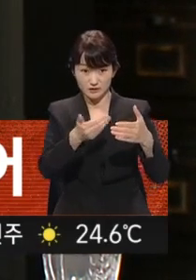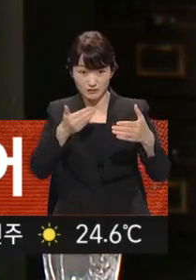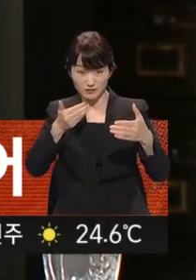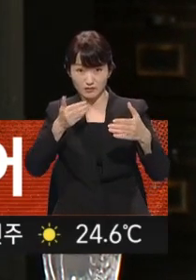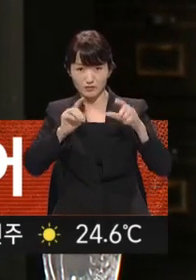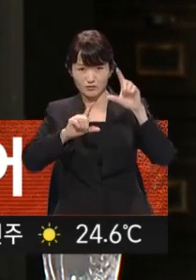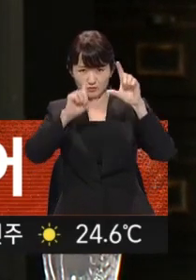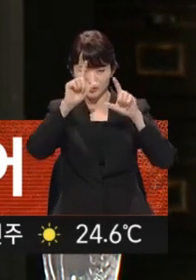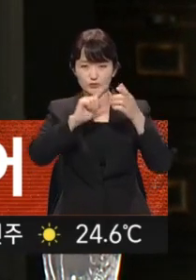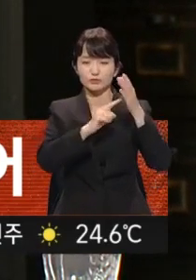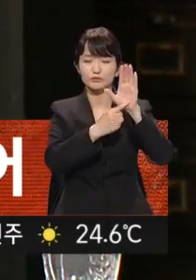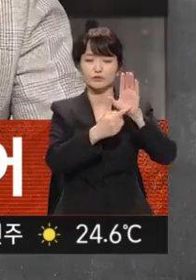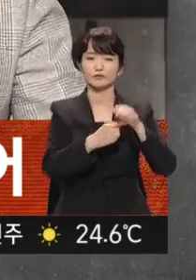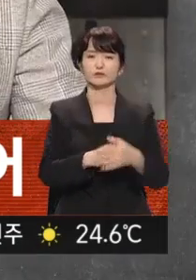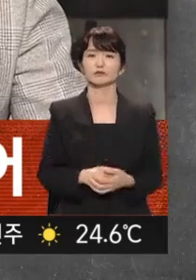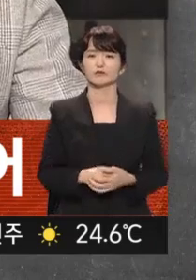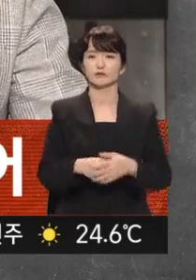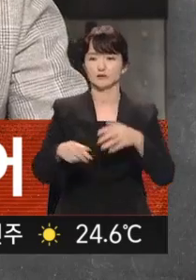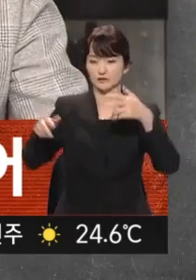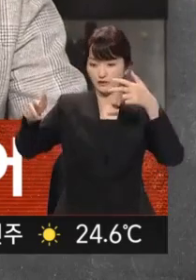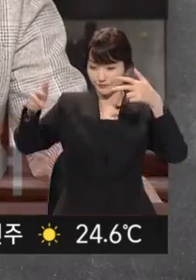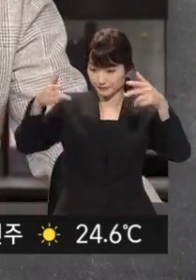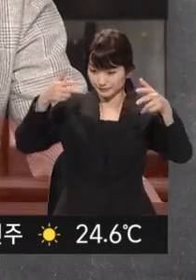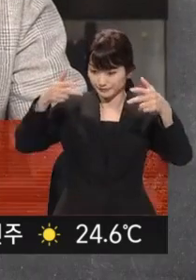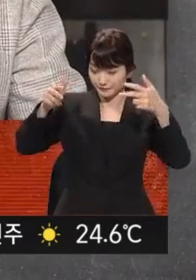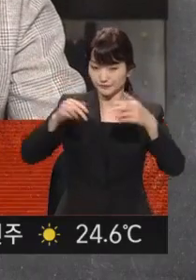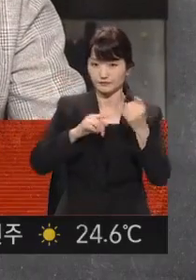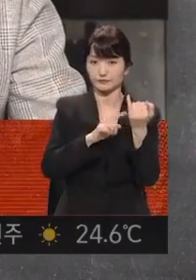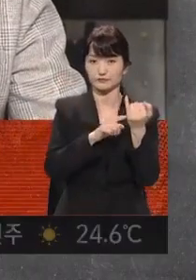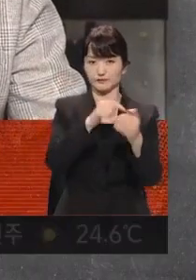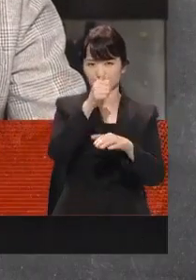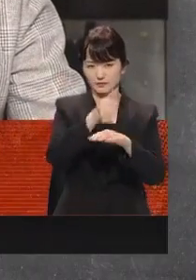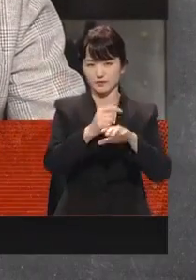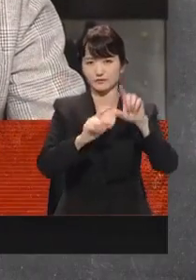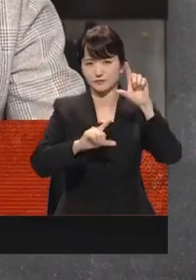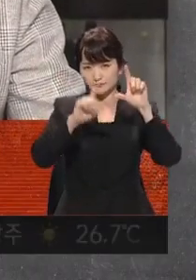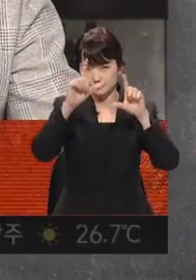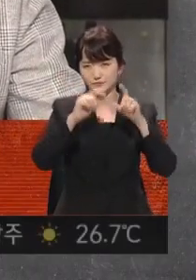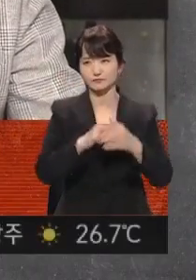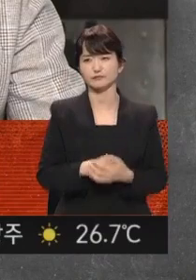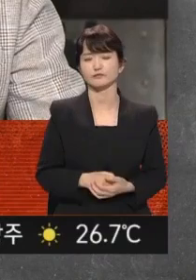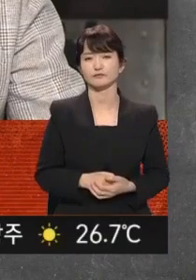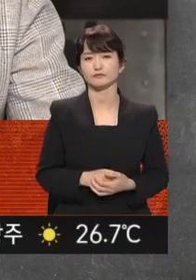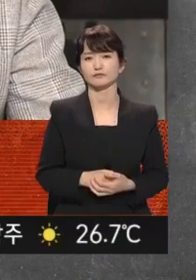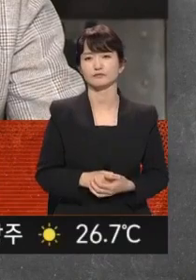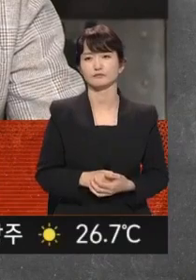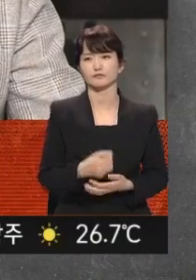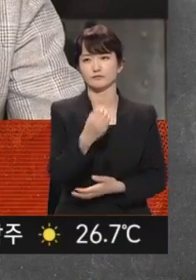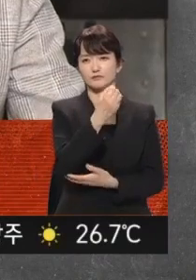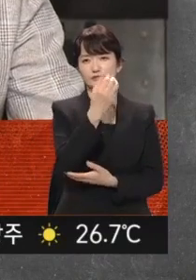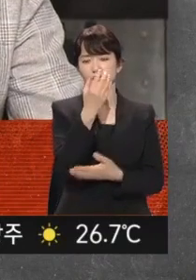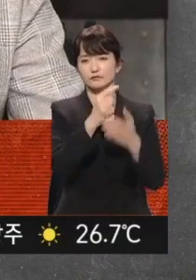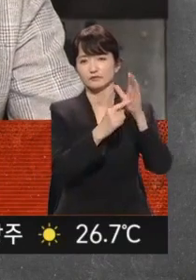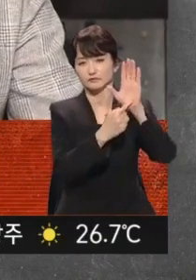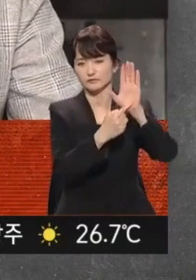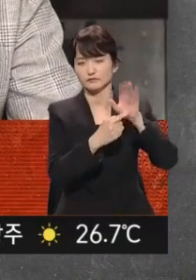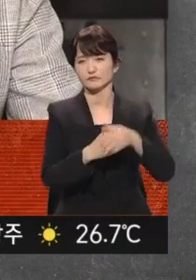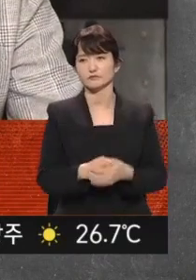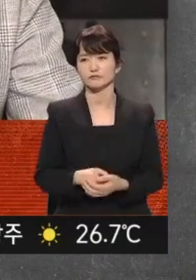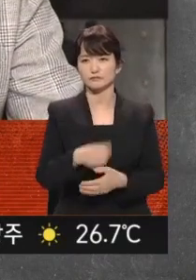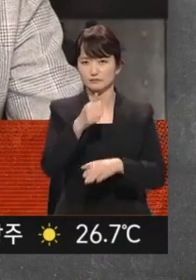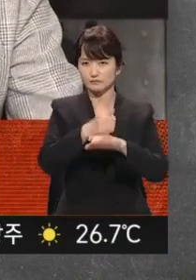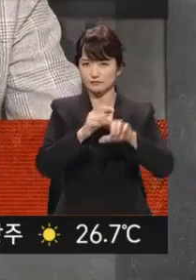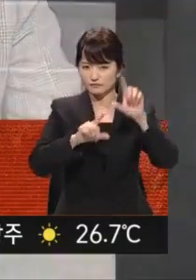공개가 됐더라고요 cctv에서 고인의 마장호수 현지 매체를 통해서 공개가 됐는데요이 마지막